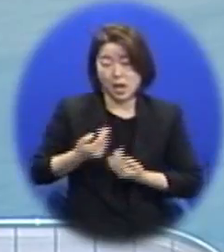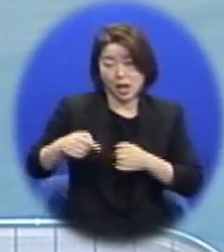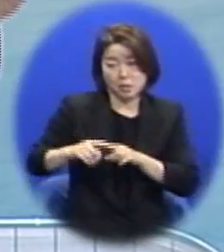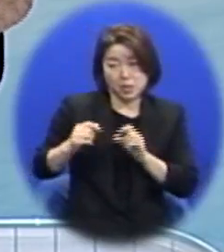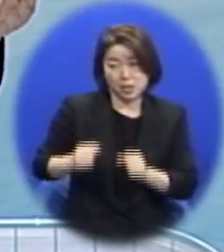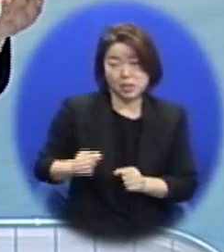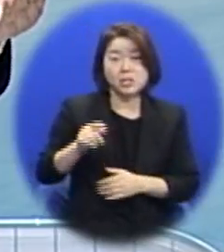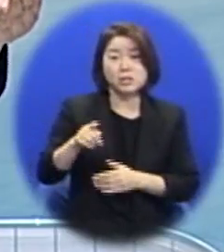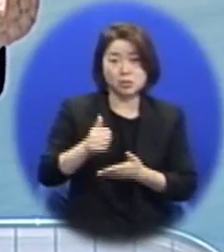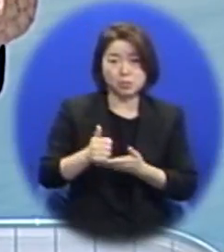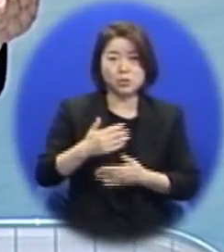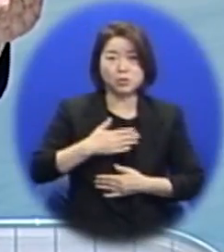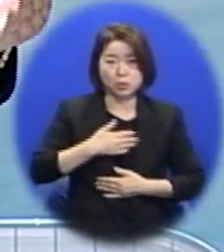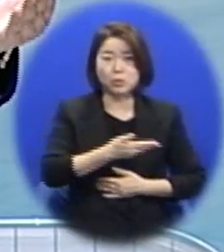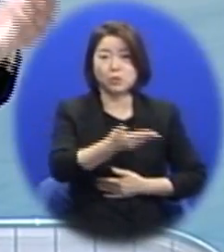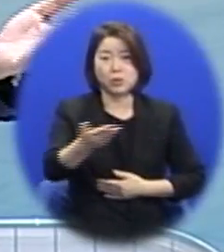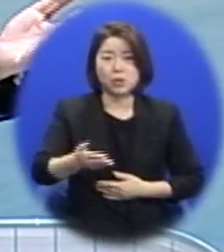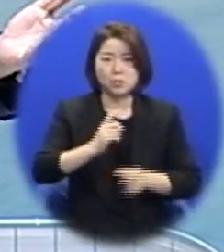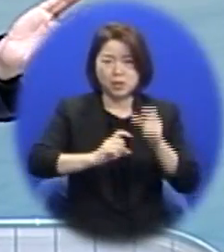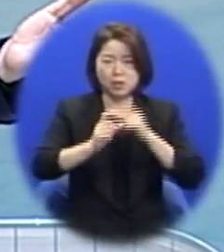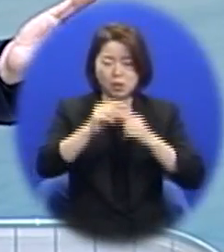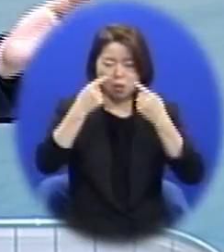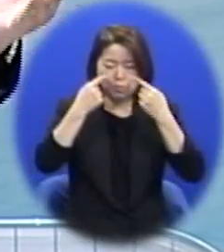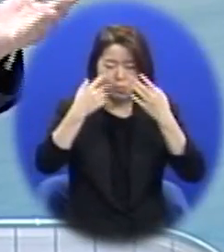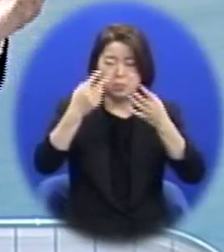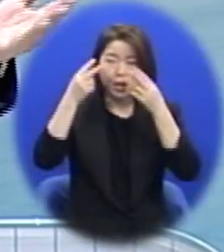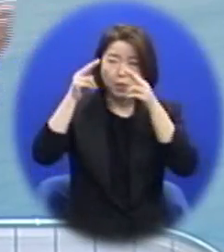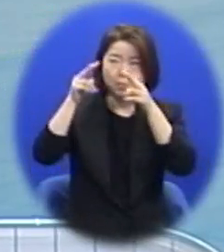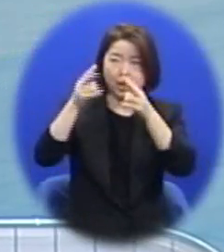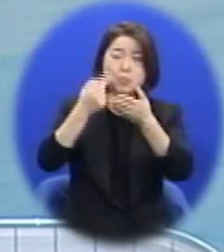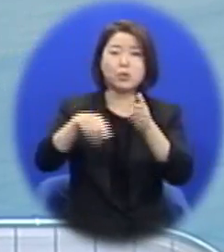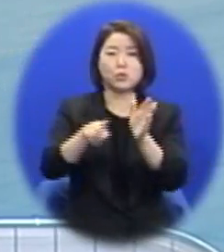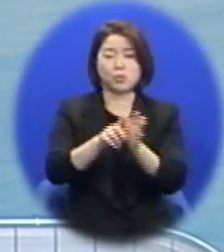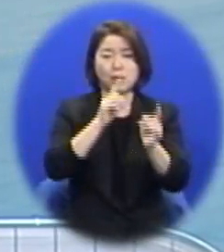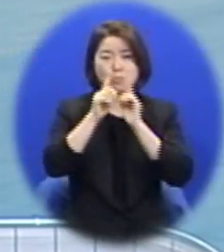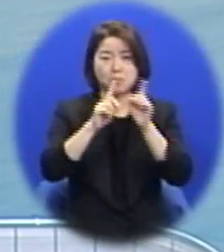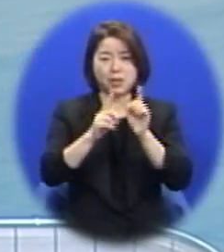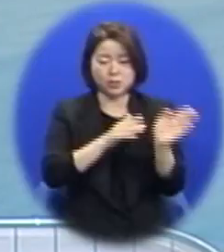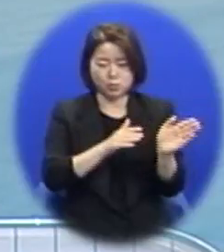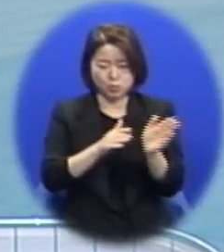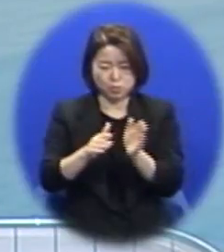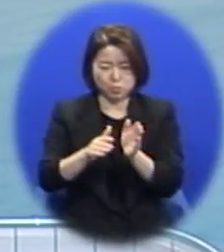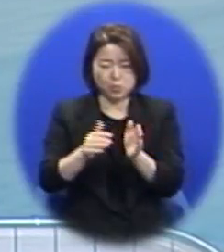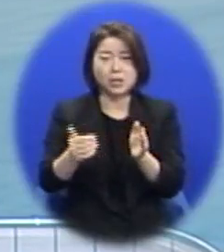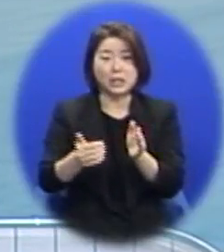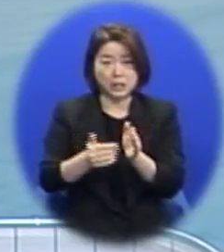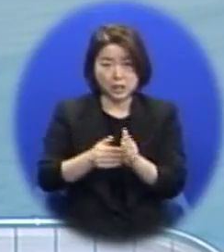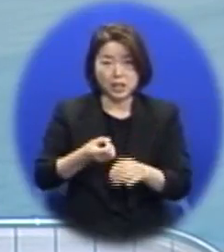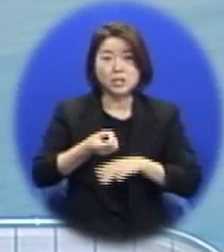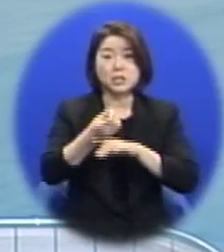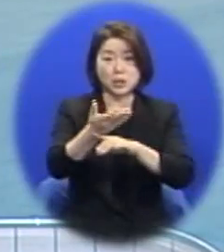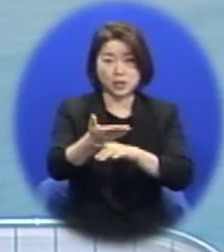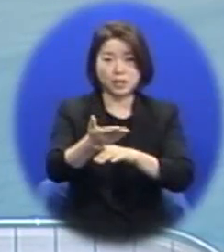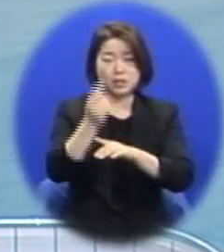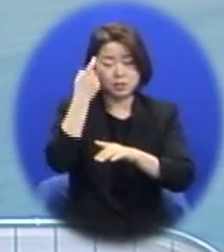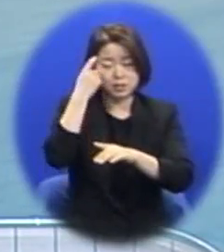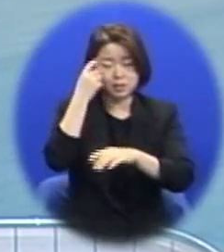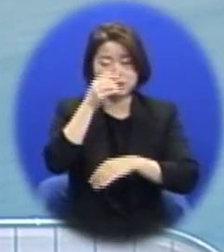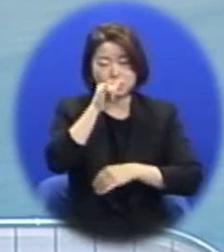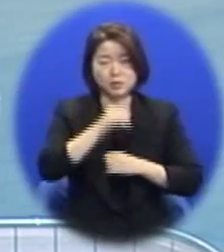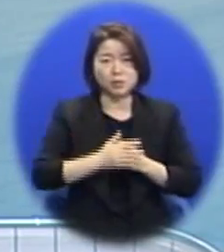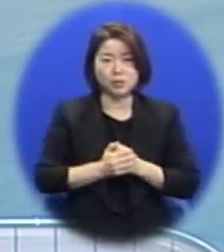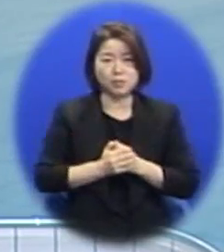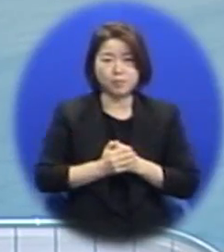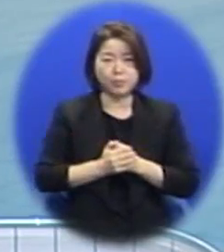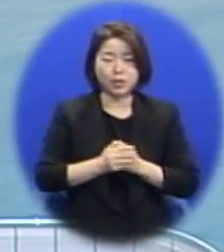더 분명하게 바라보게 되기를 위하여 말씀을 준비하여 전하려고 합니다. 요한계시록은 해석상에